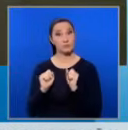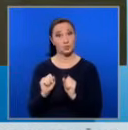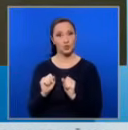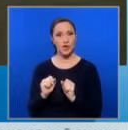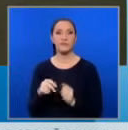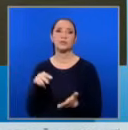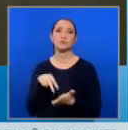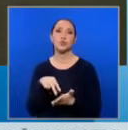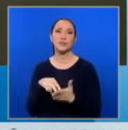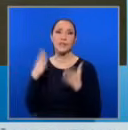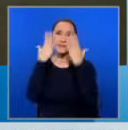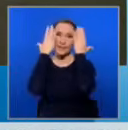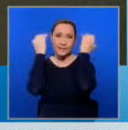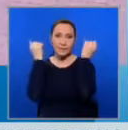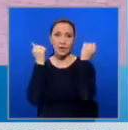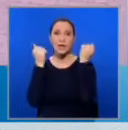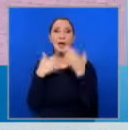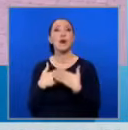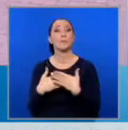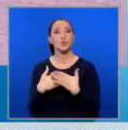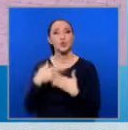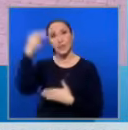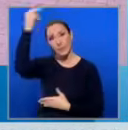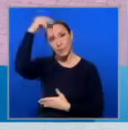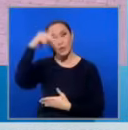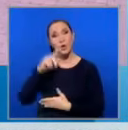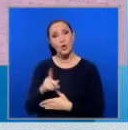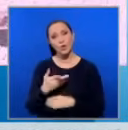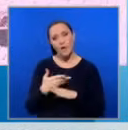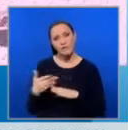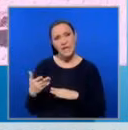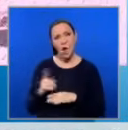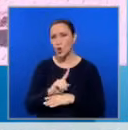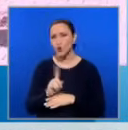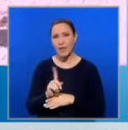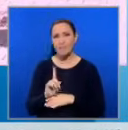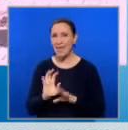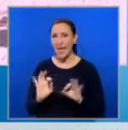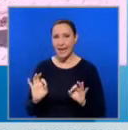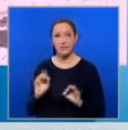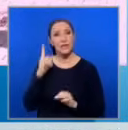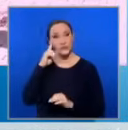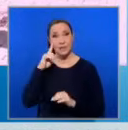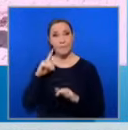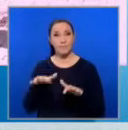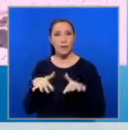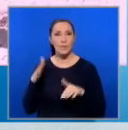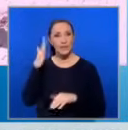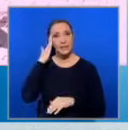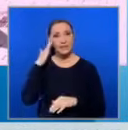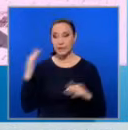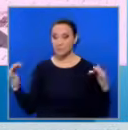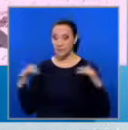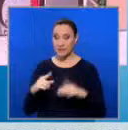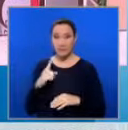и позицията на Нидерландия за по отношение на България, която все още не е ясна. Знаем, парламентът на страната се събра